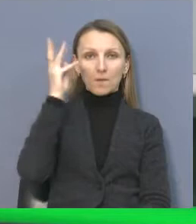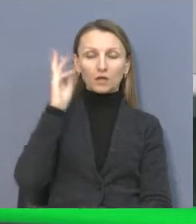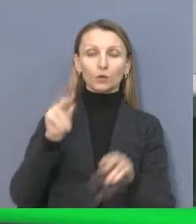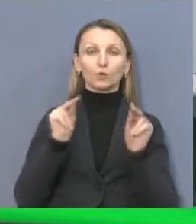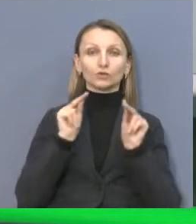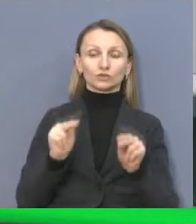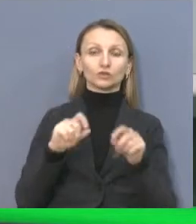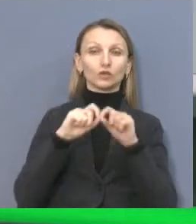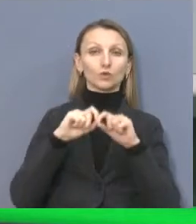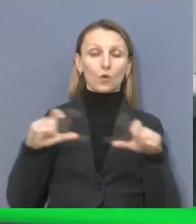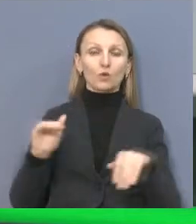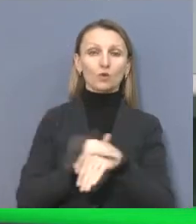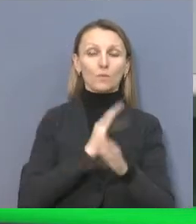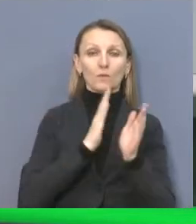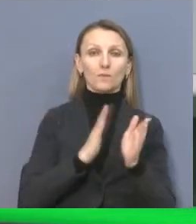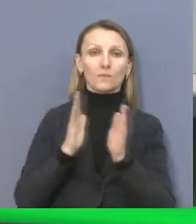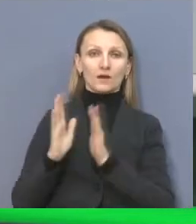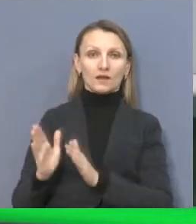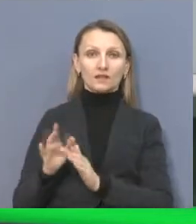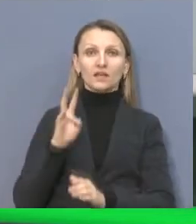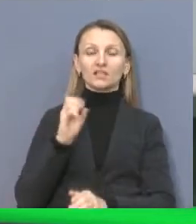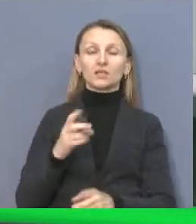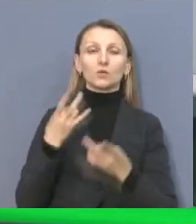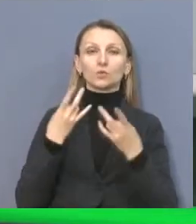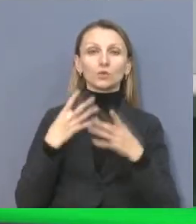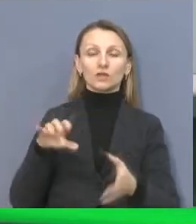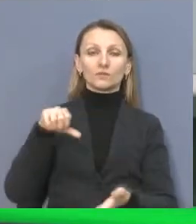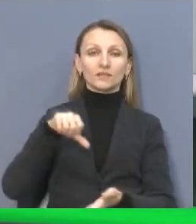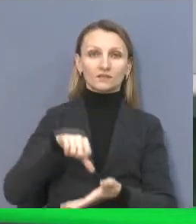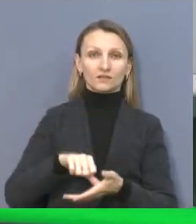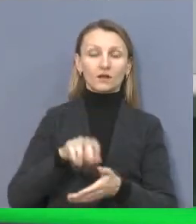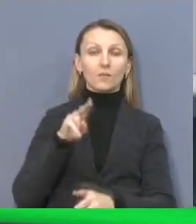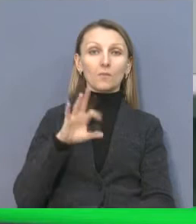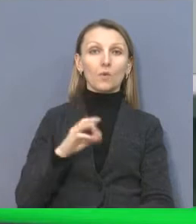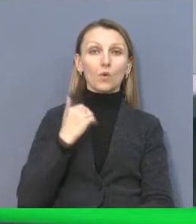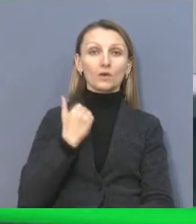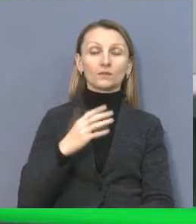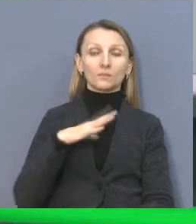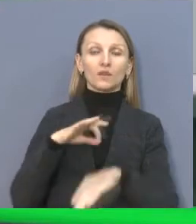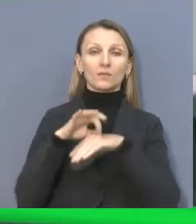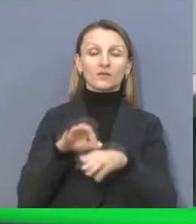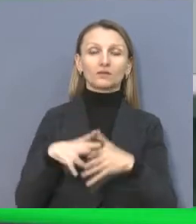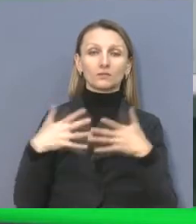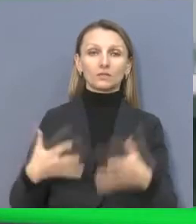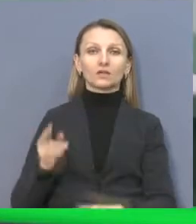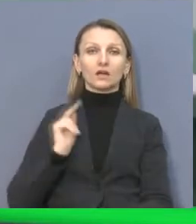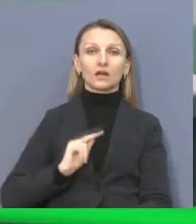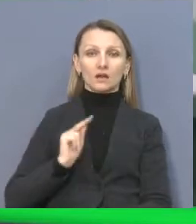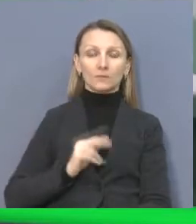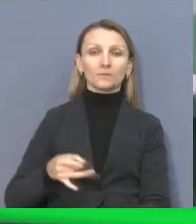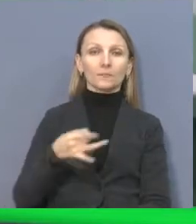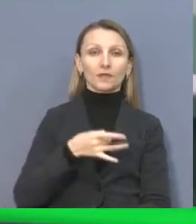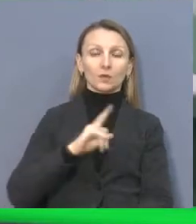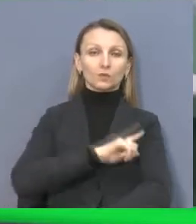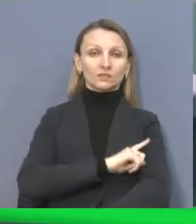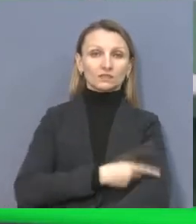добропорядочности а толку миг уже не нуждается в представлении в рамках них проделана большая работа к слову регион лидирует по